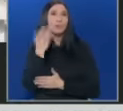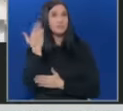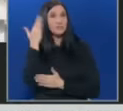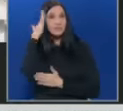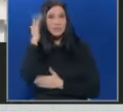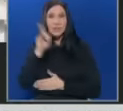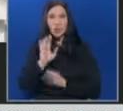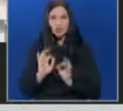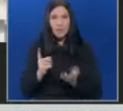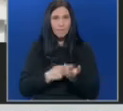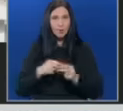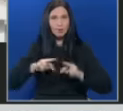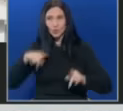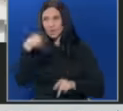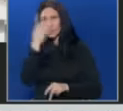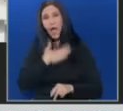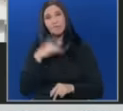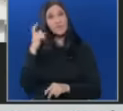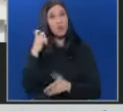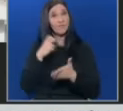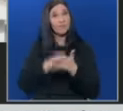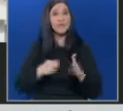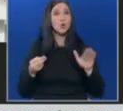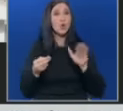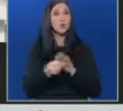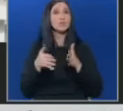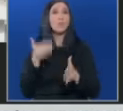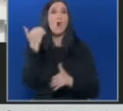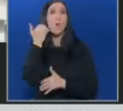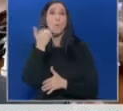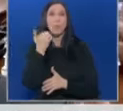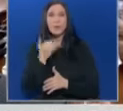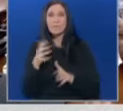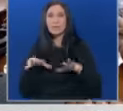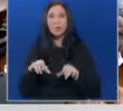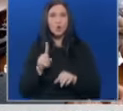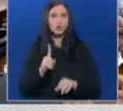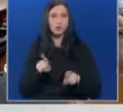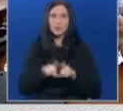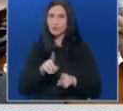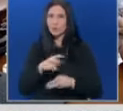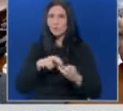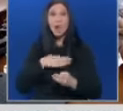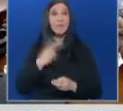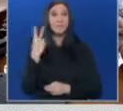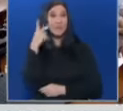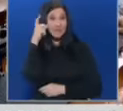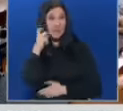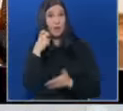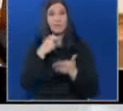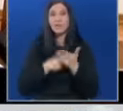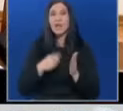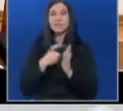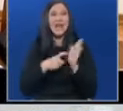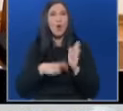министър и неуточнен брой други лица е подаден сигнал с твърдение за корупция и злоупотреба с власт, който също се проверява. Има и два сигнала с твърдение